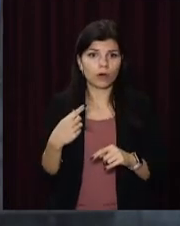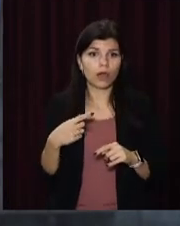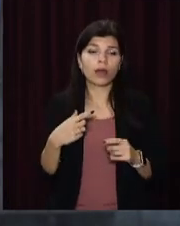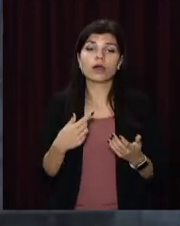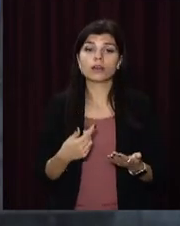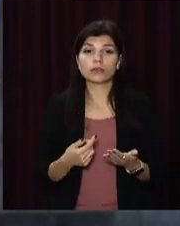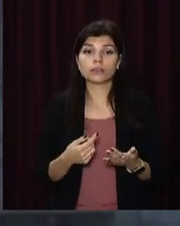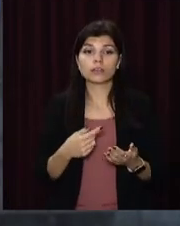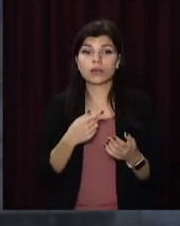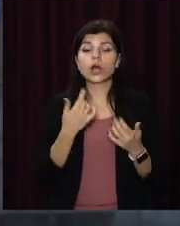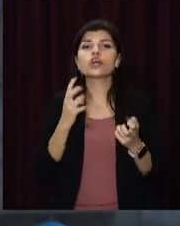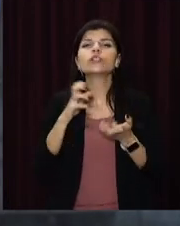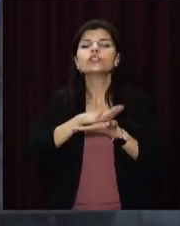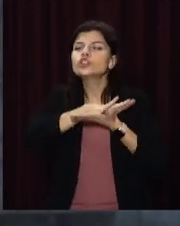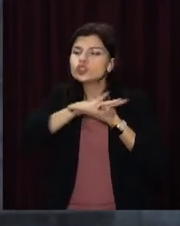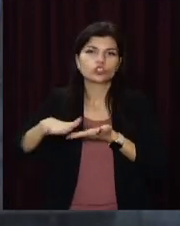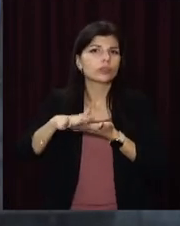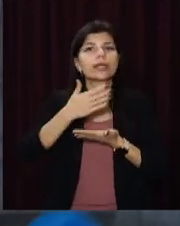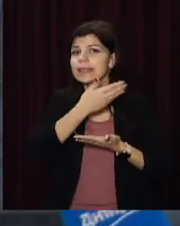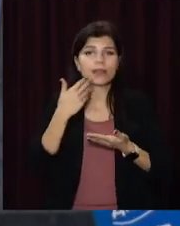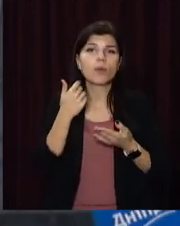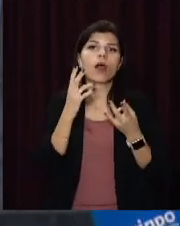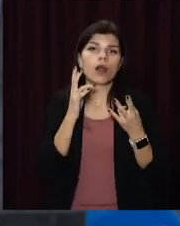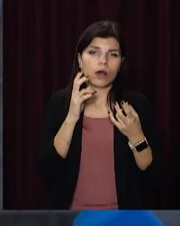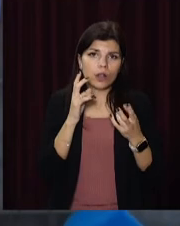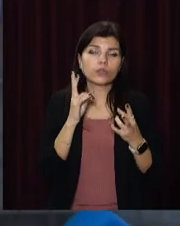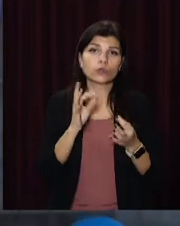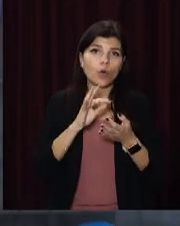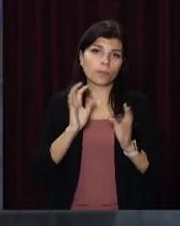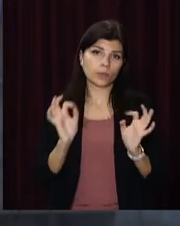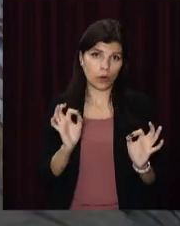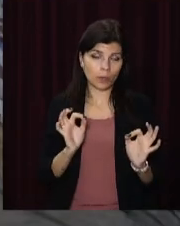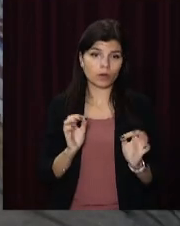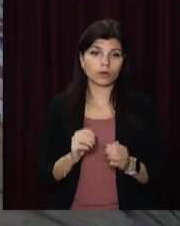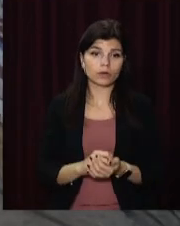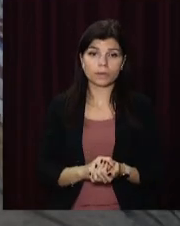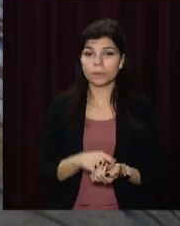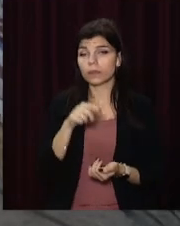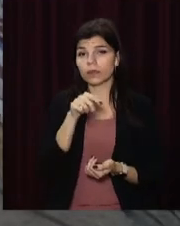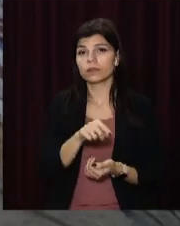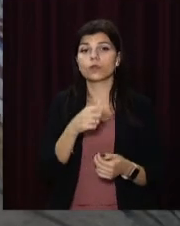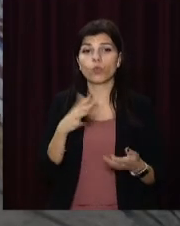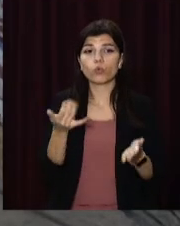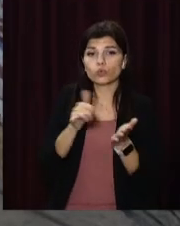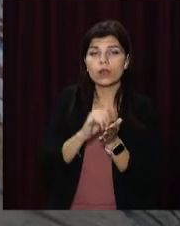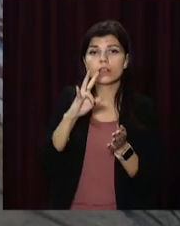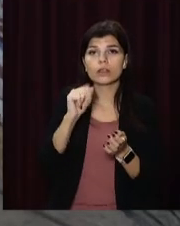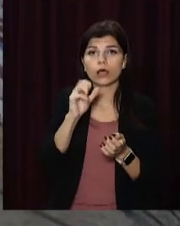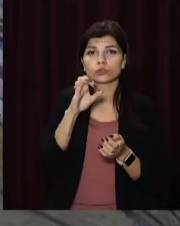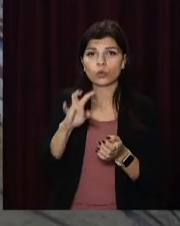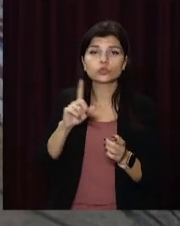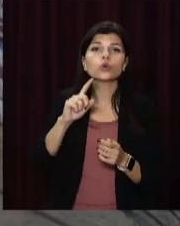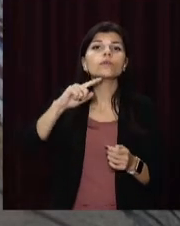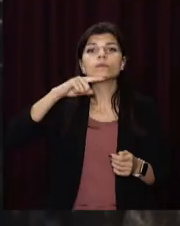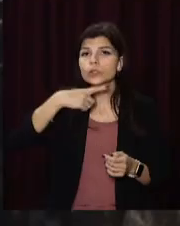вже. То тут розділено поетапно, щоб ми не стояли. Тут вже встановили насоси, які дозволяють